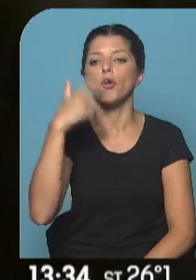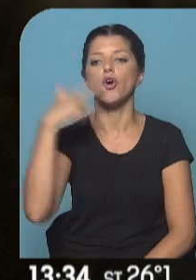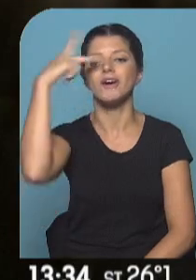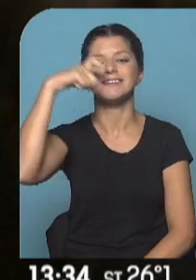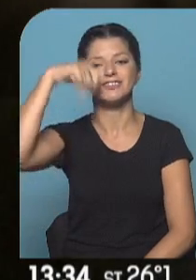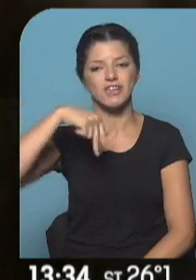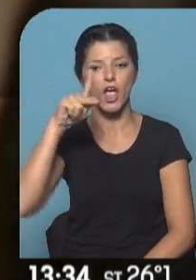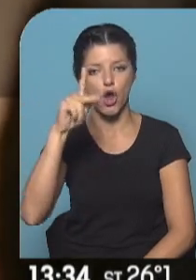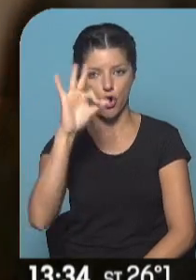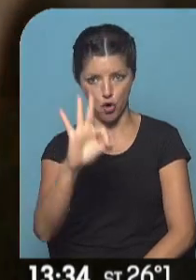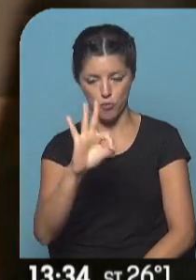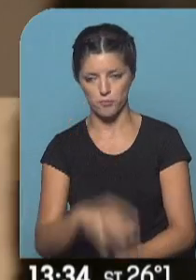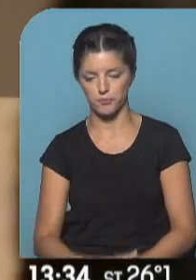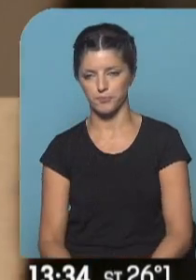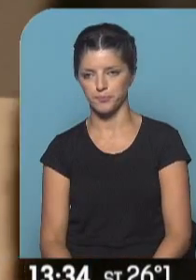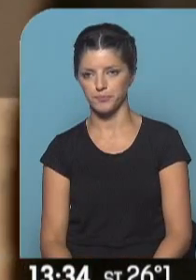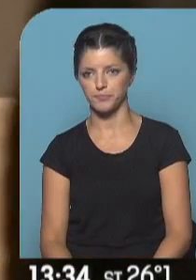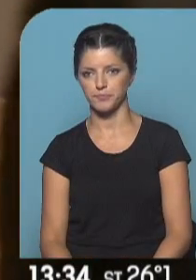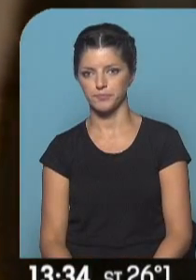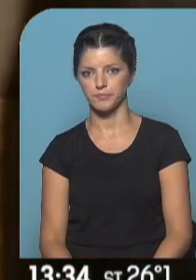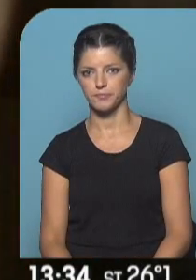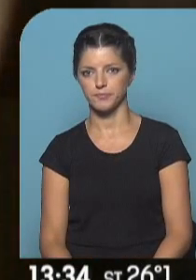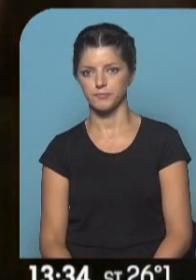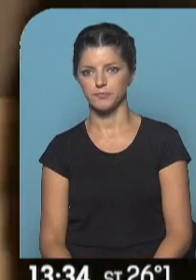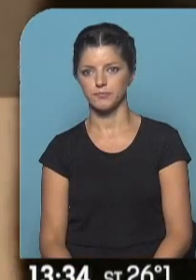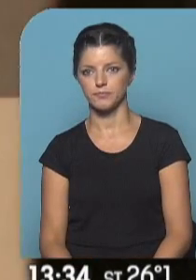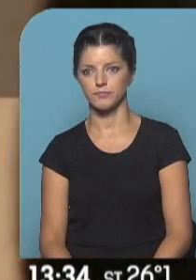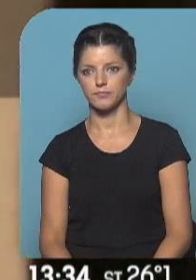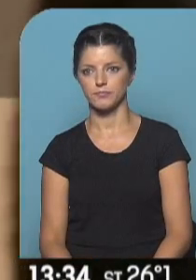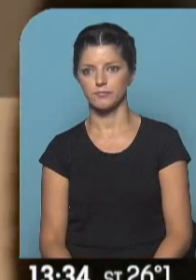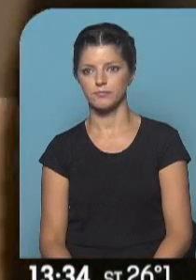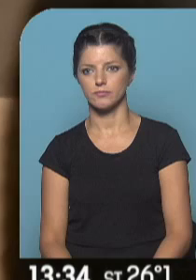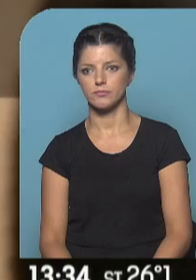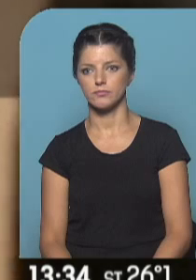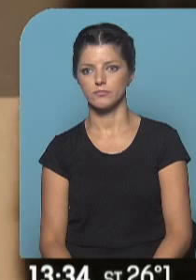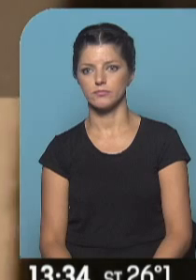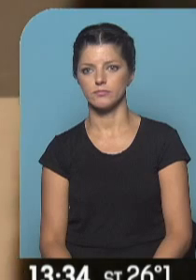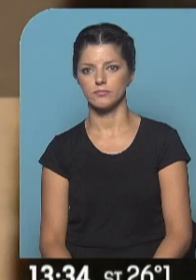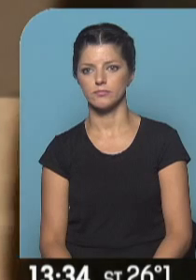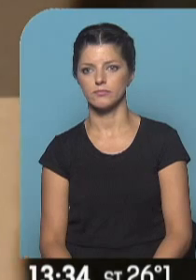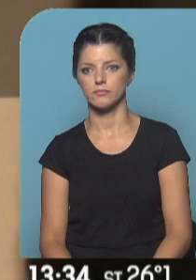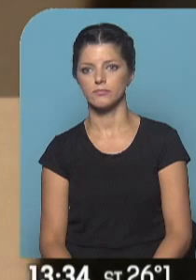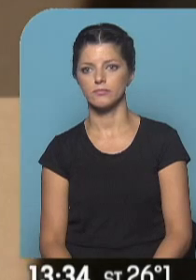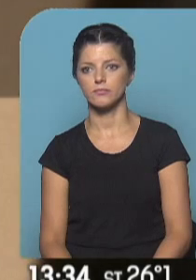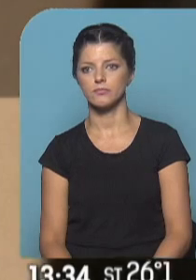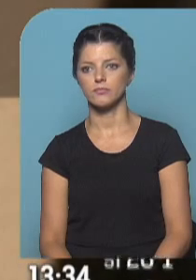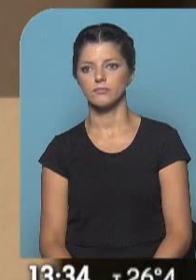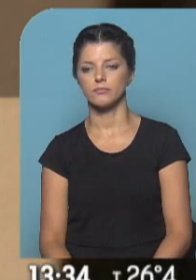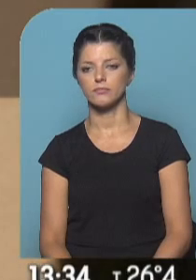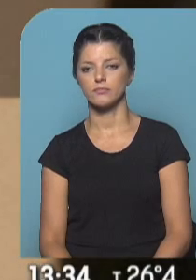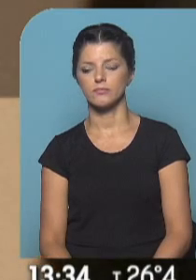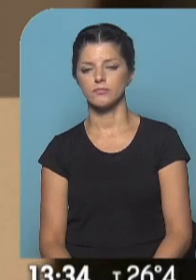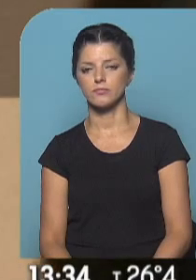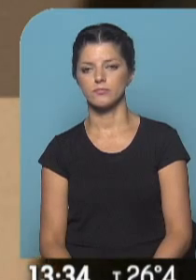запобіжного заходу у вигляді цілодобового домашнього арешту підозрюваному Саакашвілі Міхаїла Ніколозовича залишити без